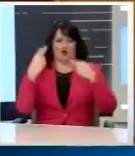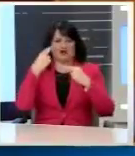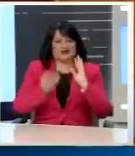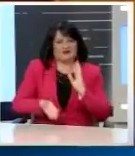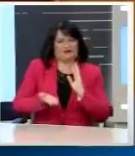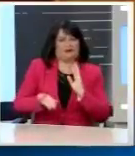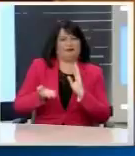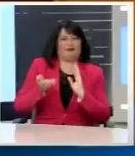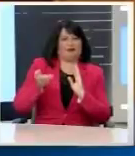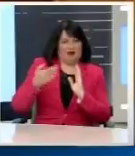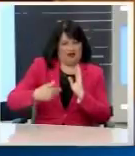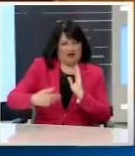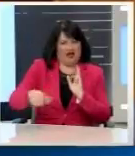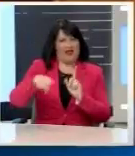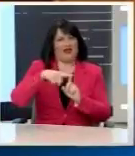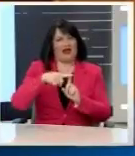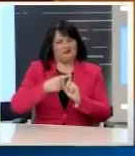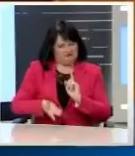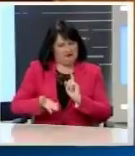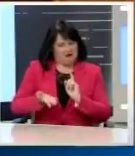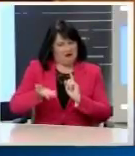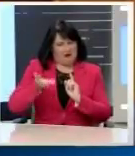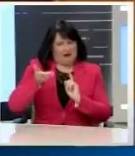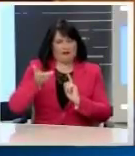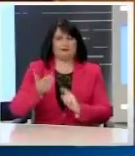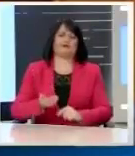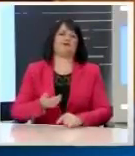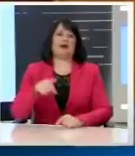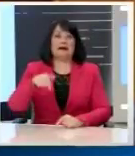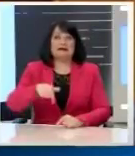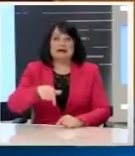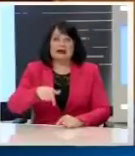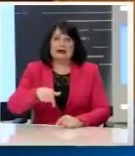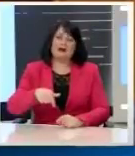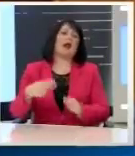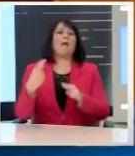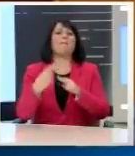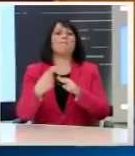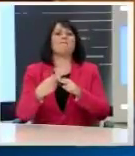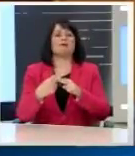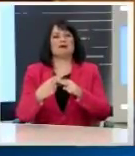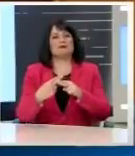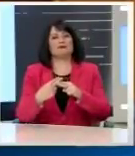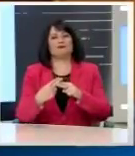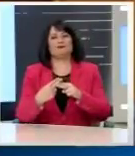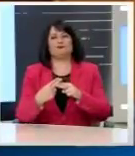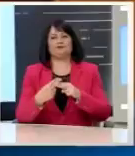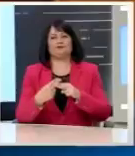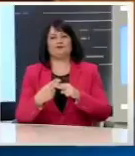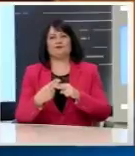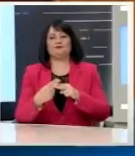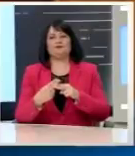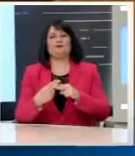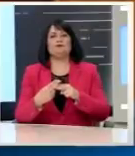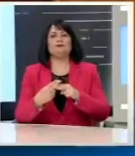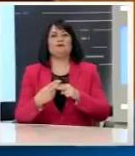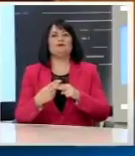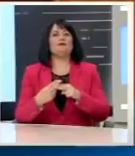μάλιστα με θετική προοπτική. Μόλις σήμερα και επισήμως βγήκαμε από τη